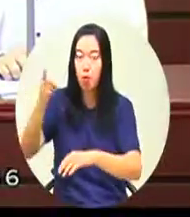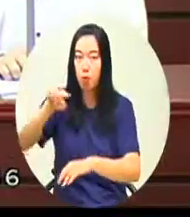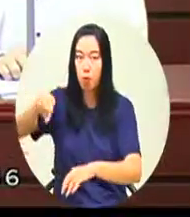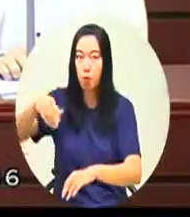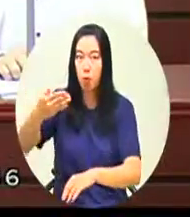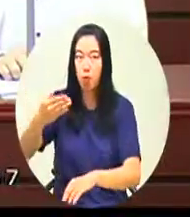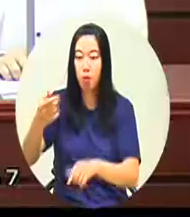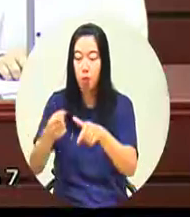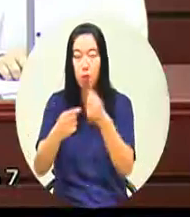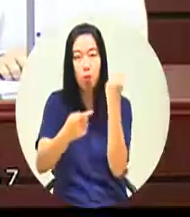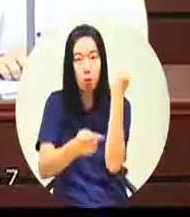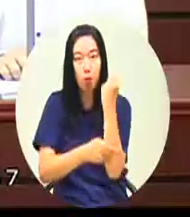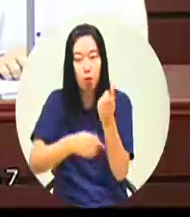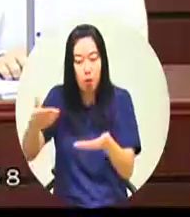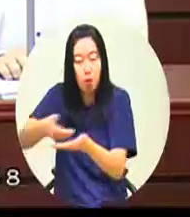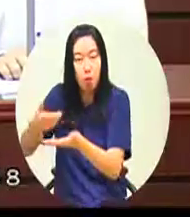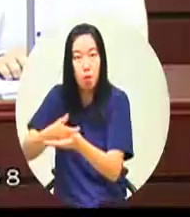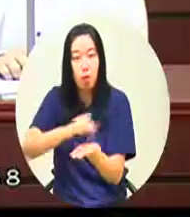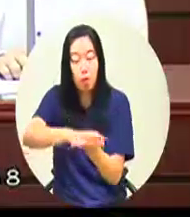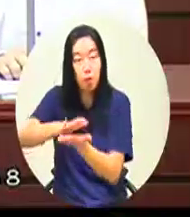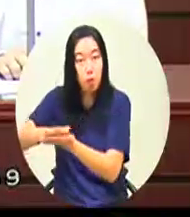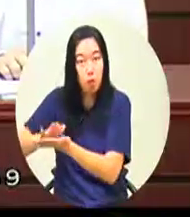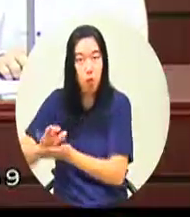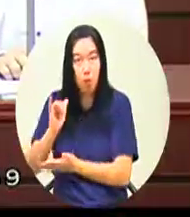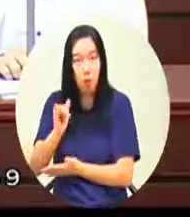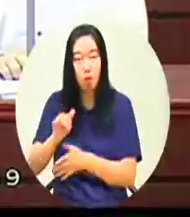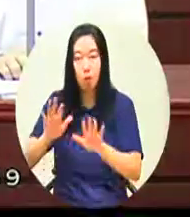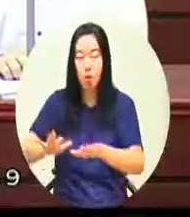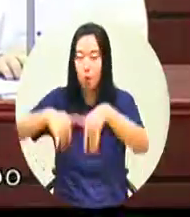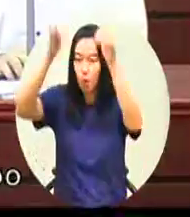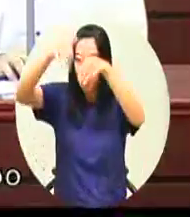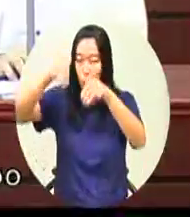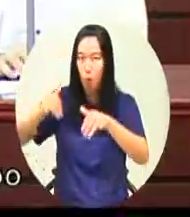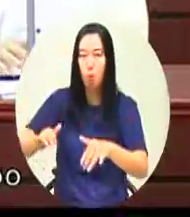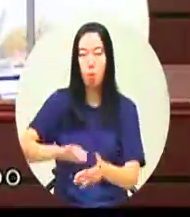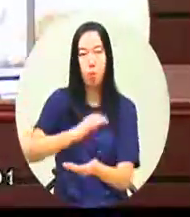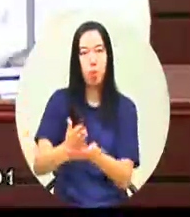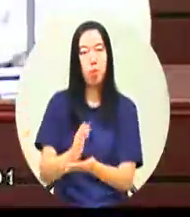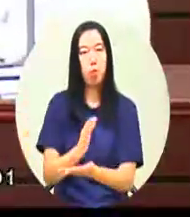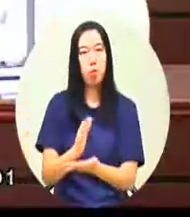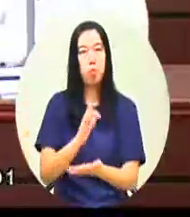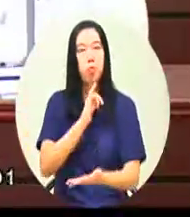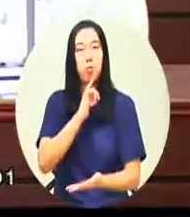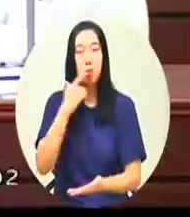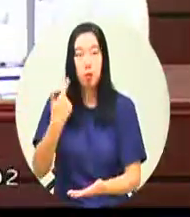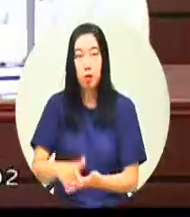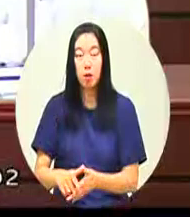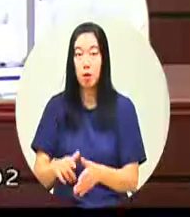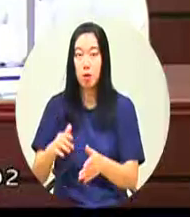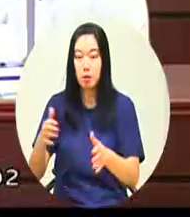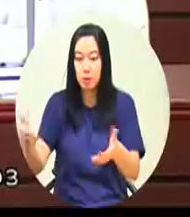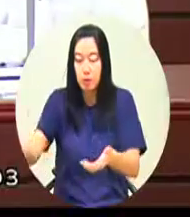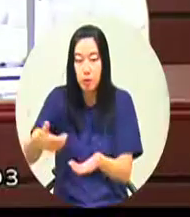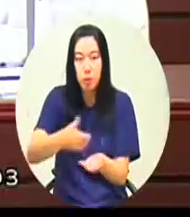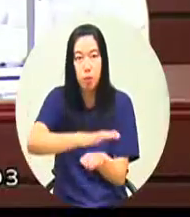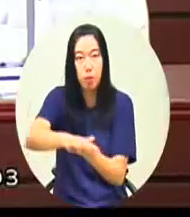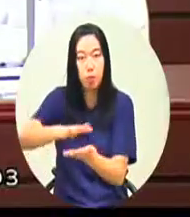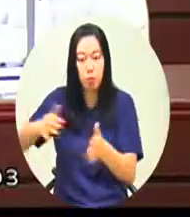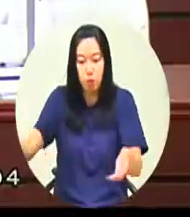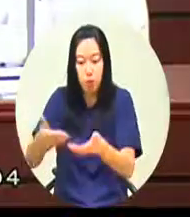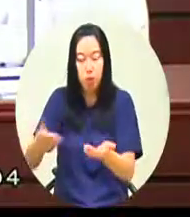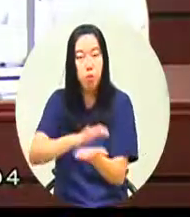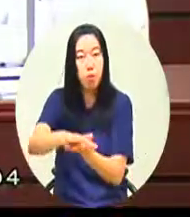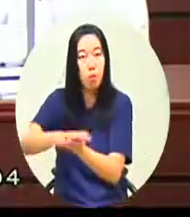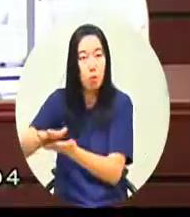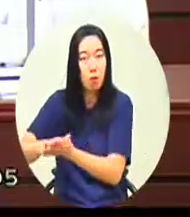视。那其实今年度的雨量比较多，那议员提到的这个清淤哈，它有很多的这个清